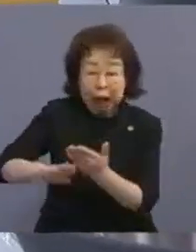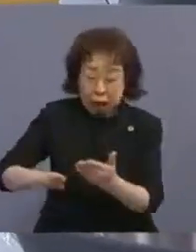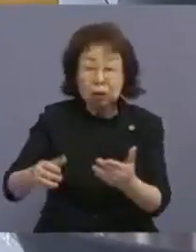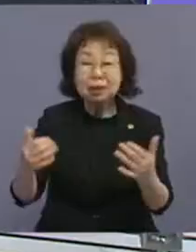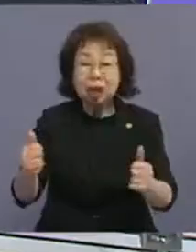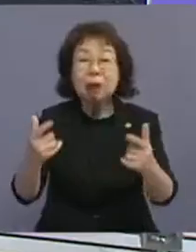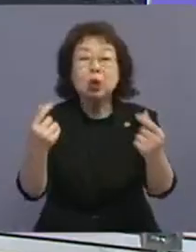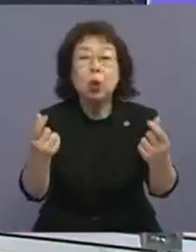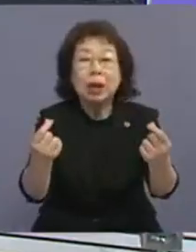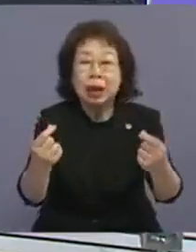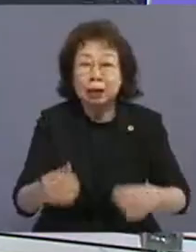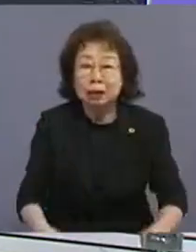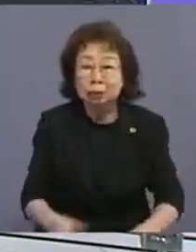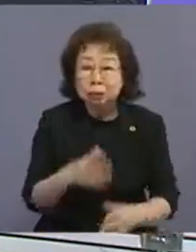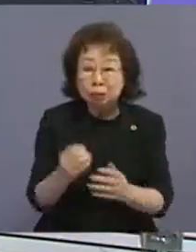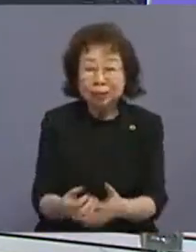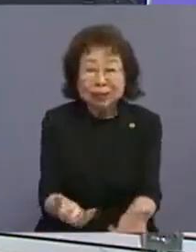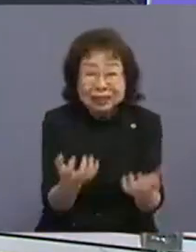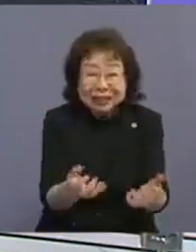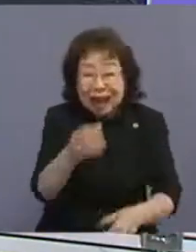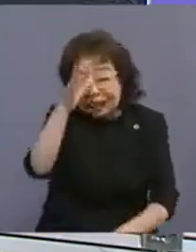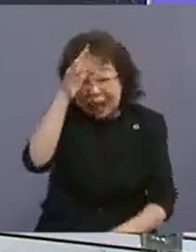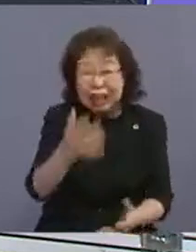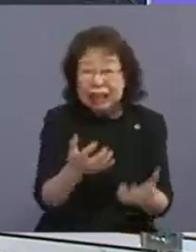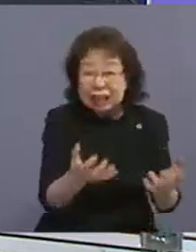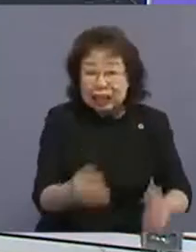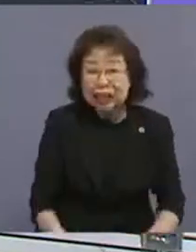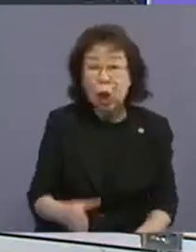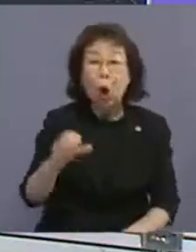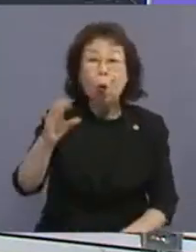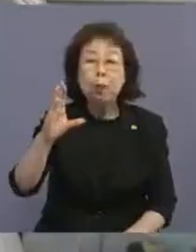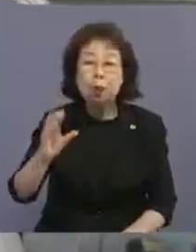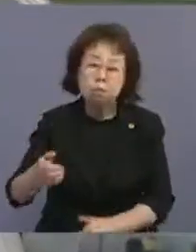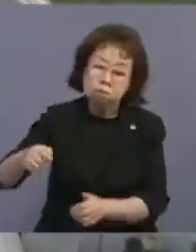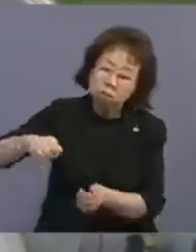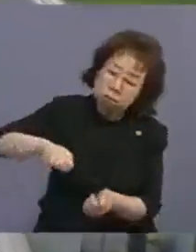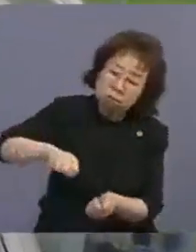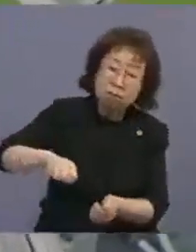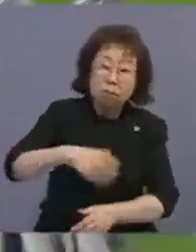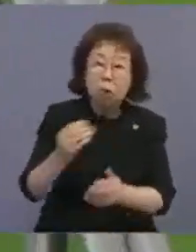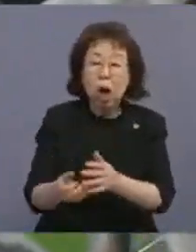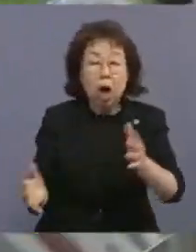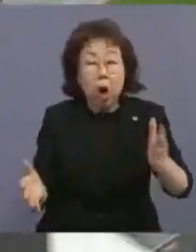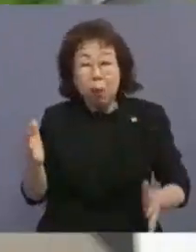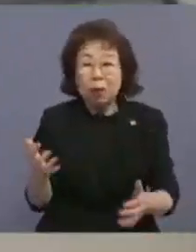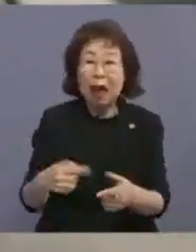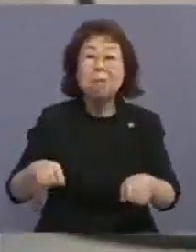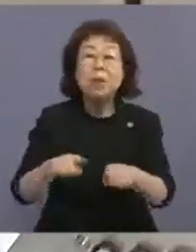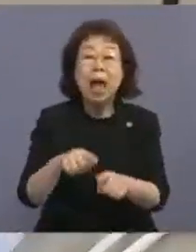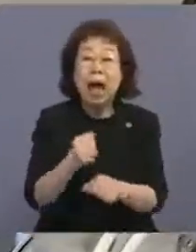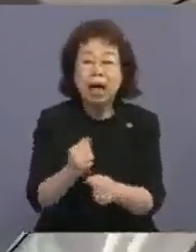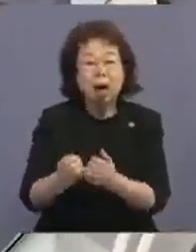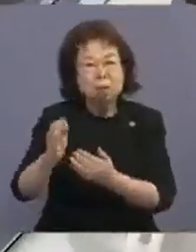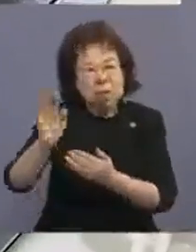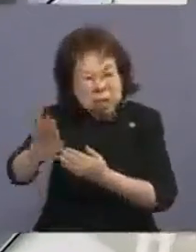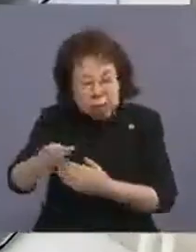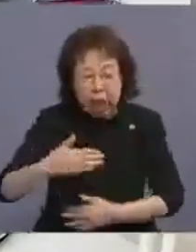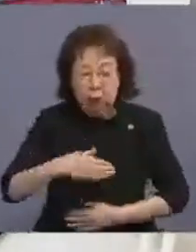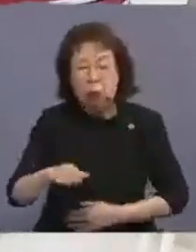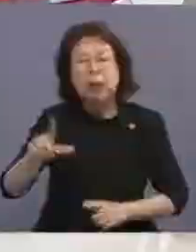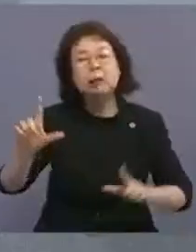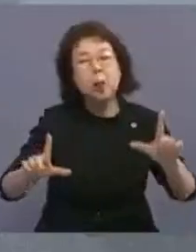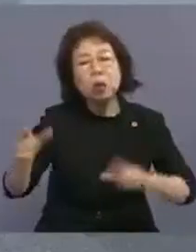못지않습니다. 닭을 튀기는 로봇과 생맥주를 따르는 로봇까지 로봇과 함께 하게 될 미래 우리의 생활을